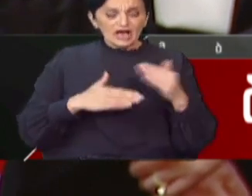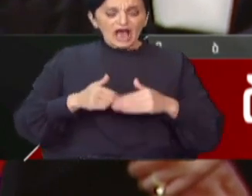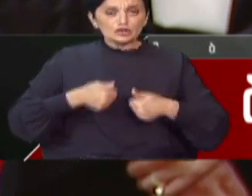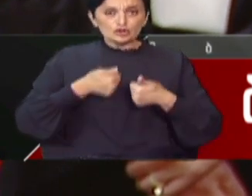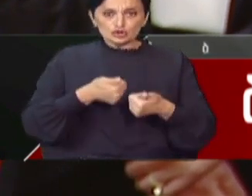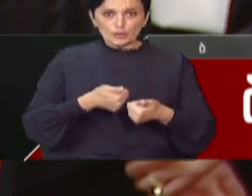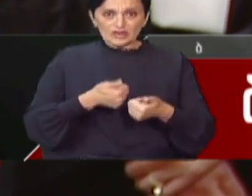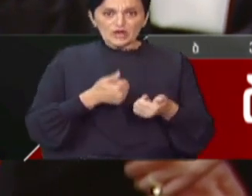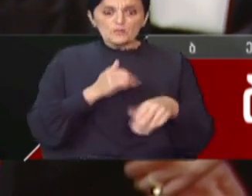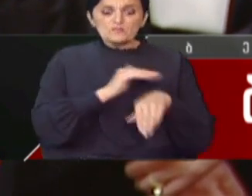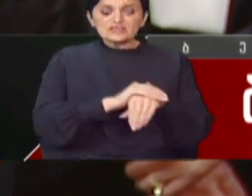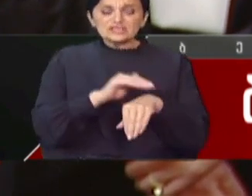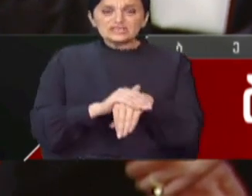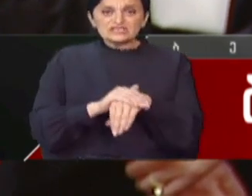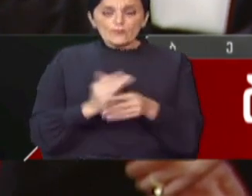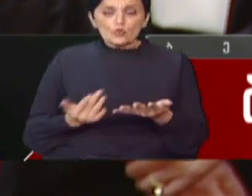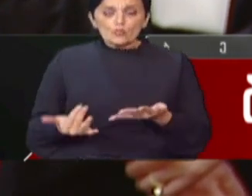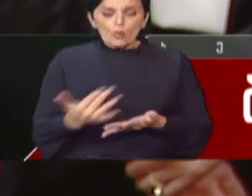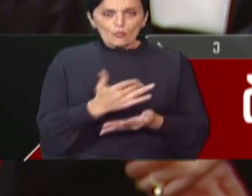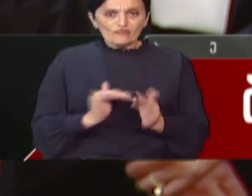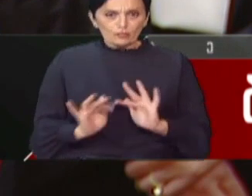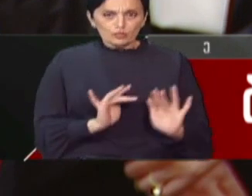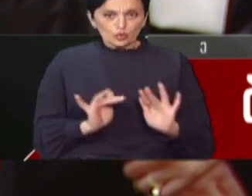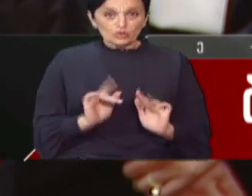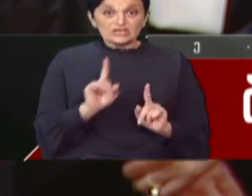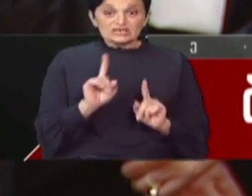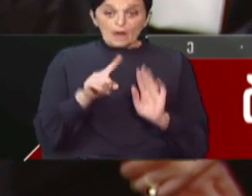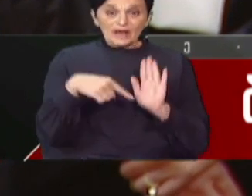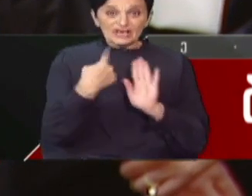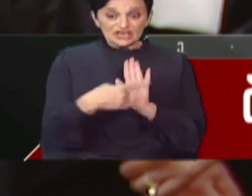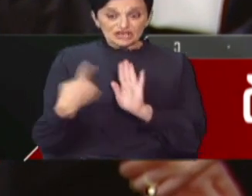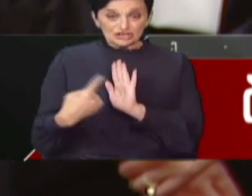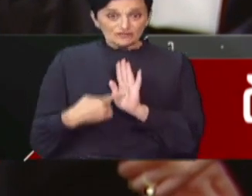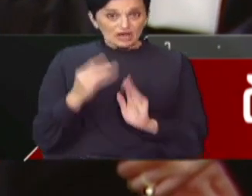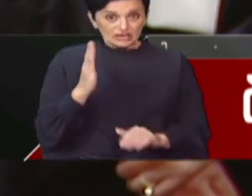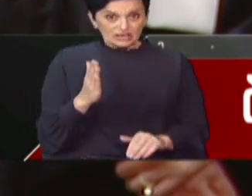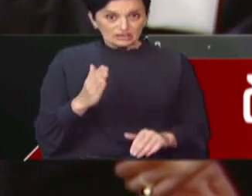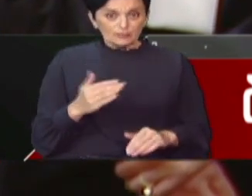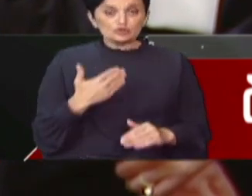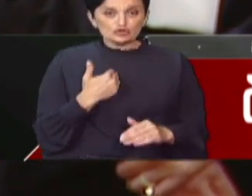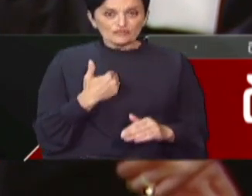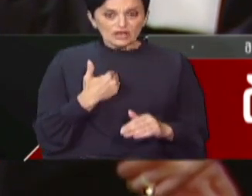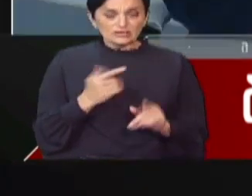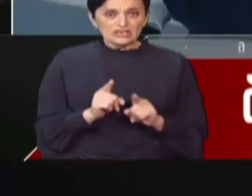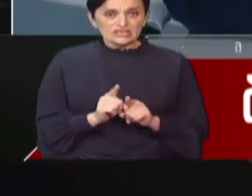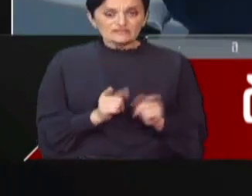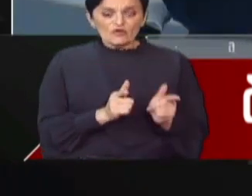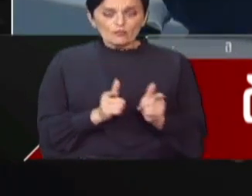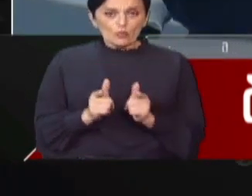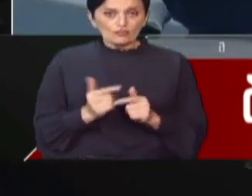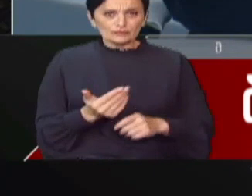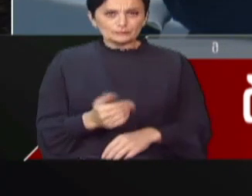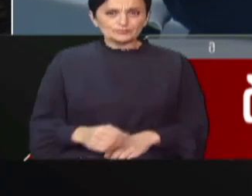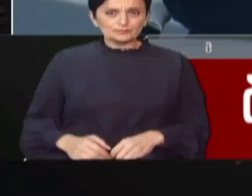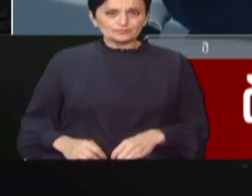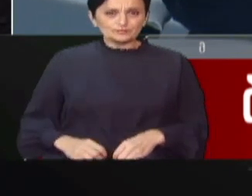შეუწყეს მტკიცებულებათა მოპოვების პროცესს. რაიმე კითხვა თუ გექნებათ, ჩვენ ასევე მზადდეთ თქვენთვის